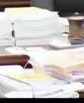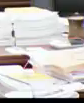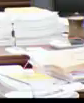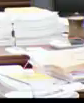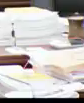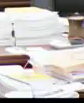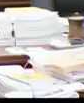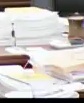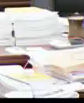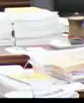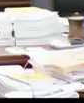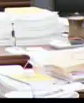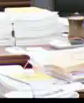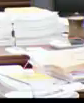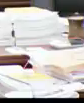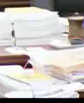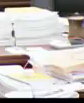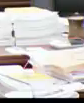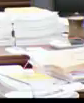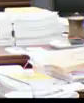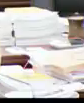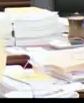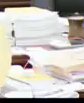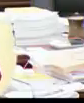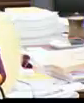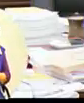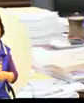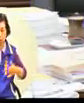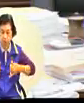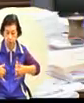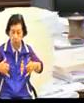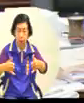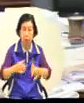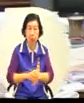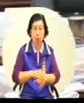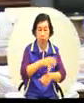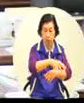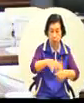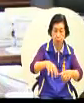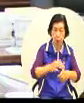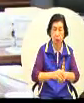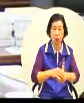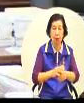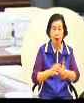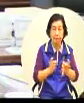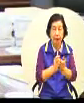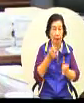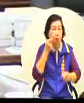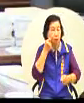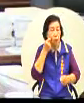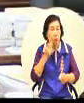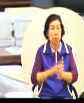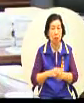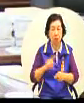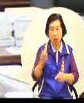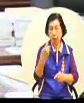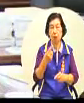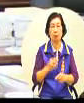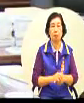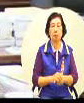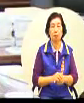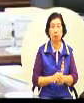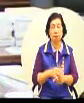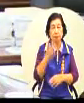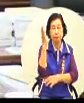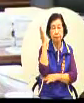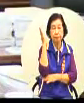因为道路的问题以及其他困境的因素，当然政府